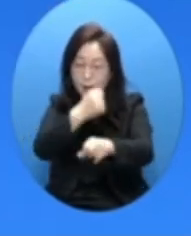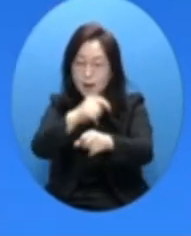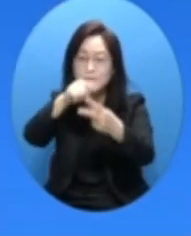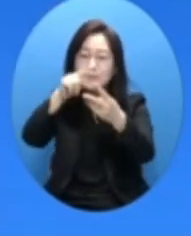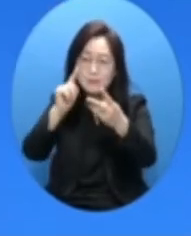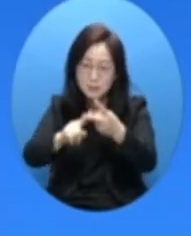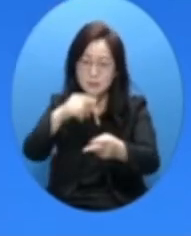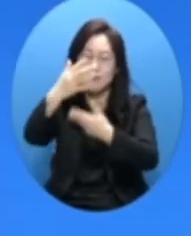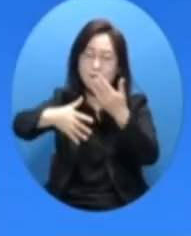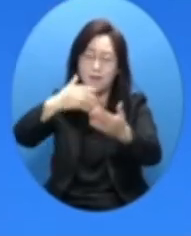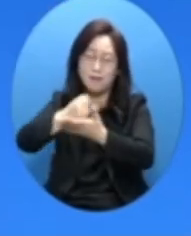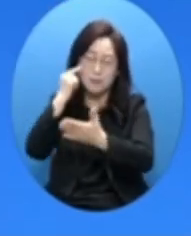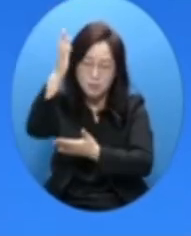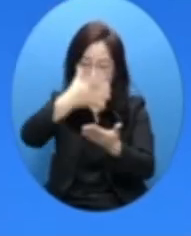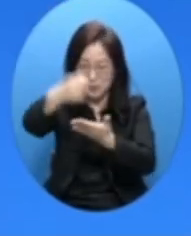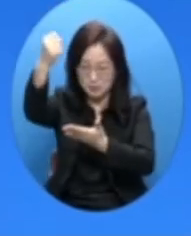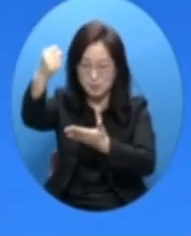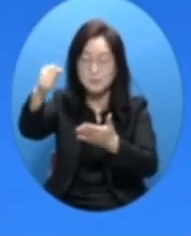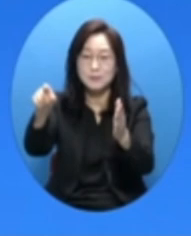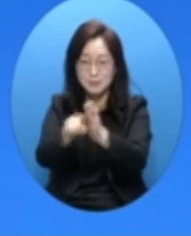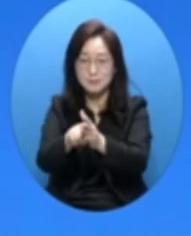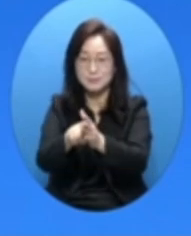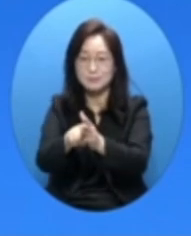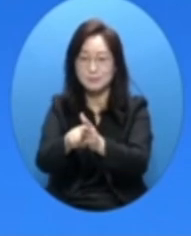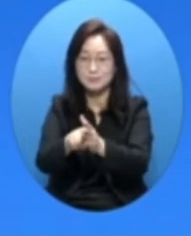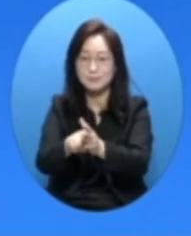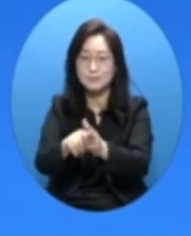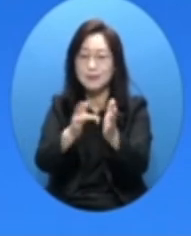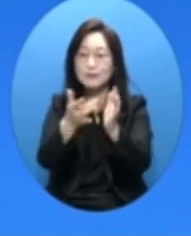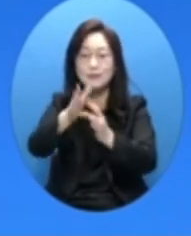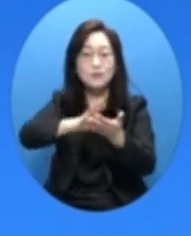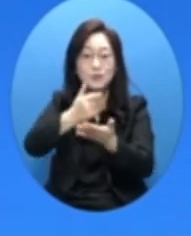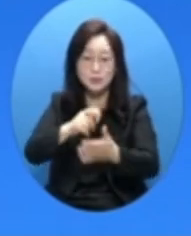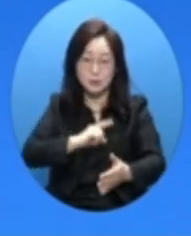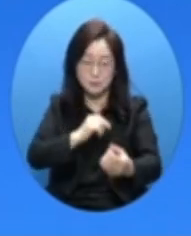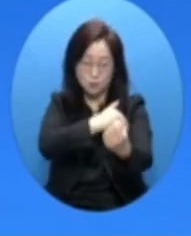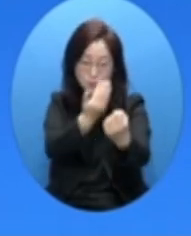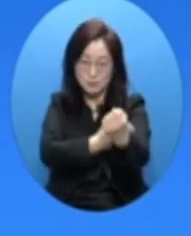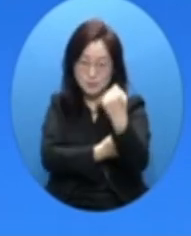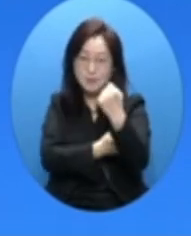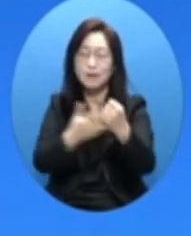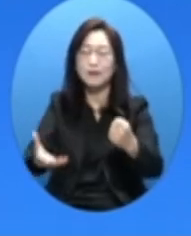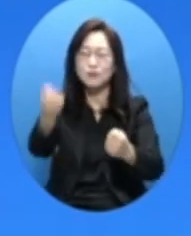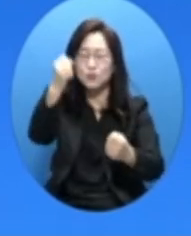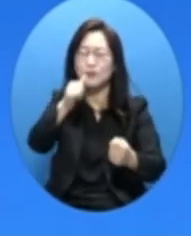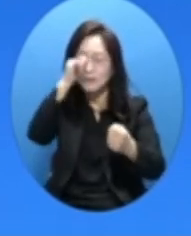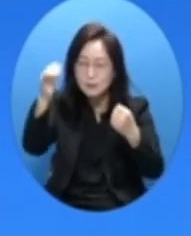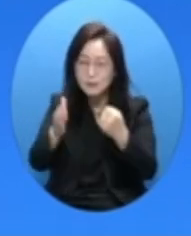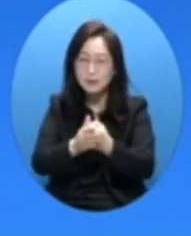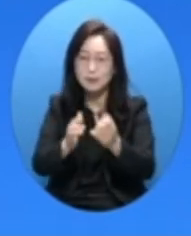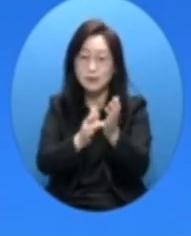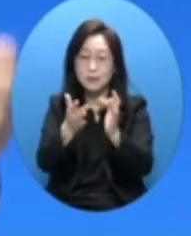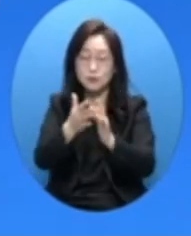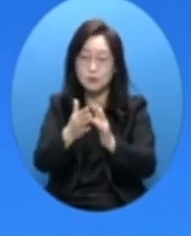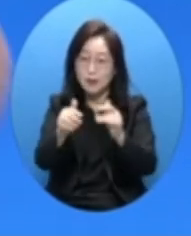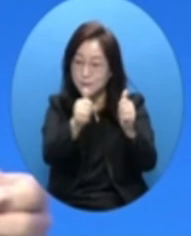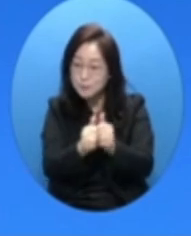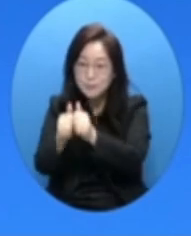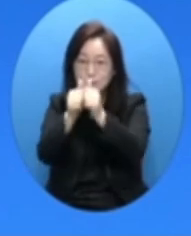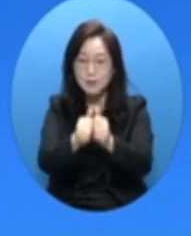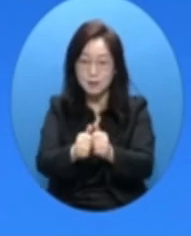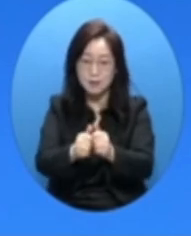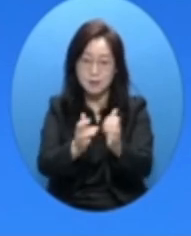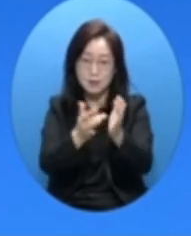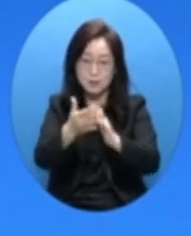받으시고 위대한 역사를 이루어 주실 것입니다 예수 그리스도의 이름의 권세를 갖고 있기 때문에 예수님만 계시면 예수님의